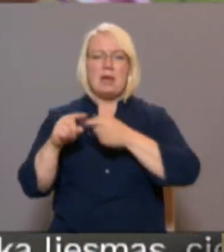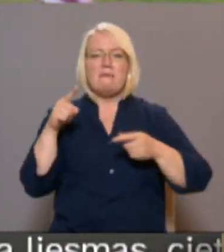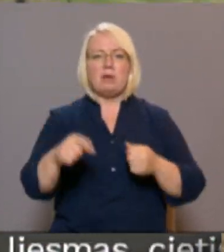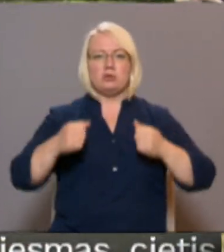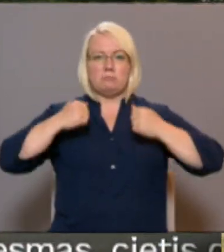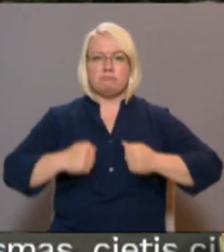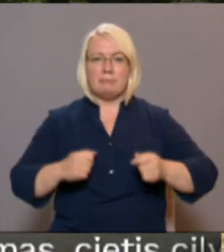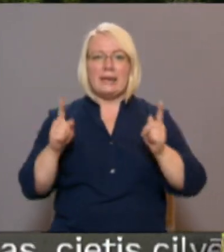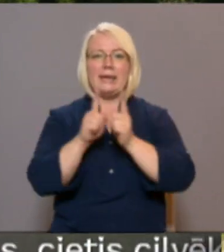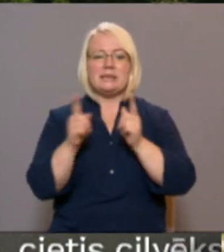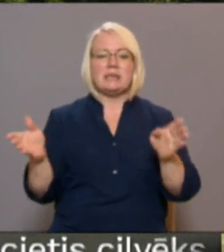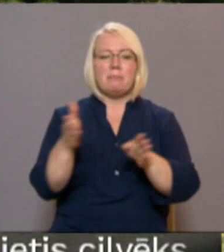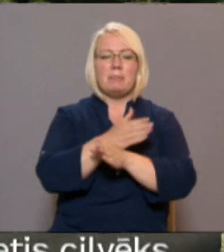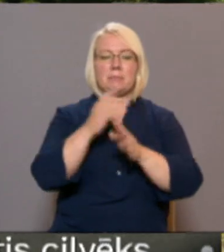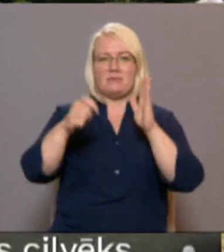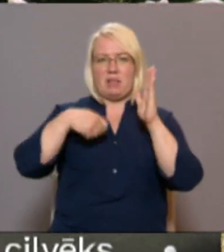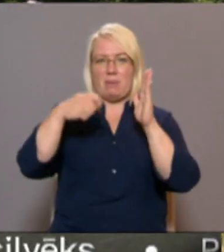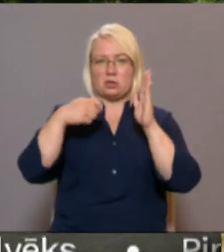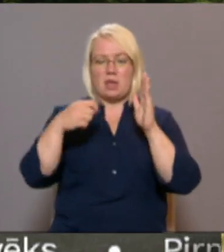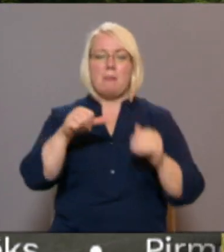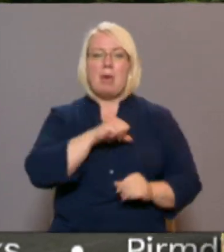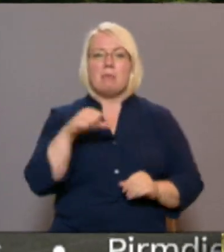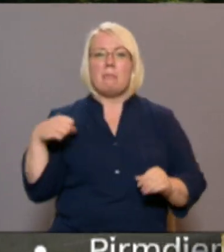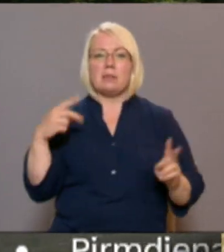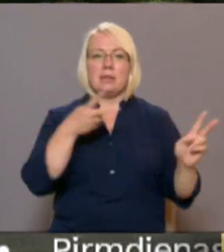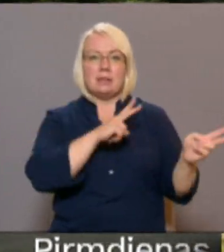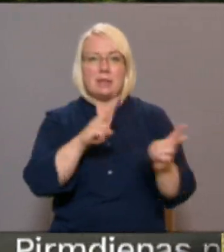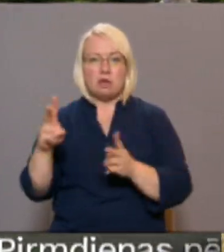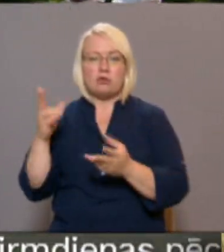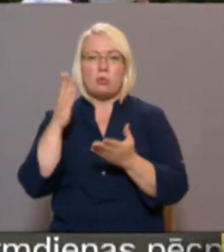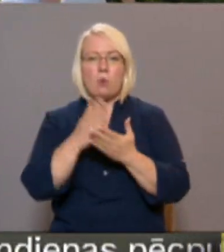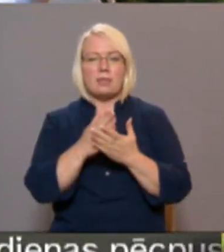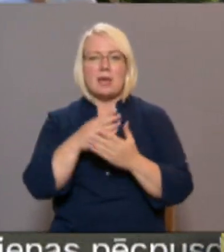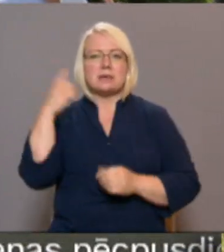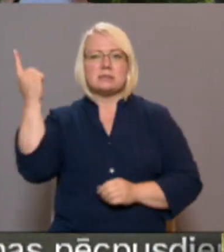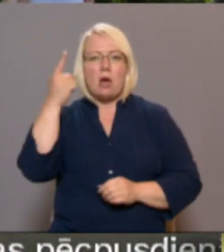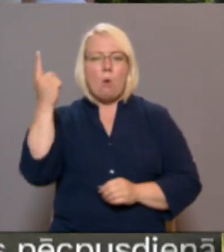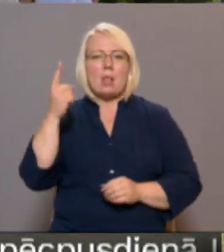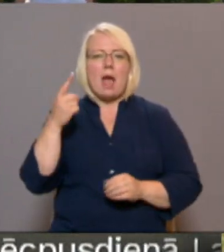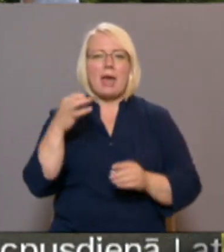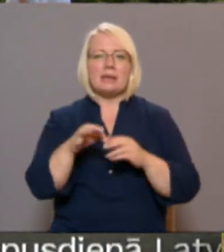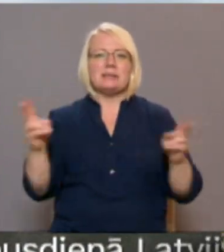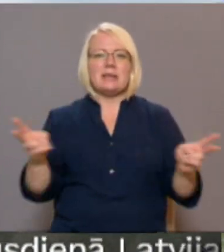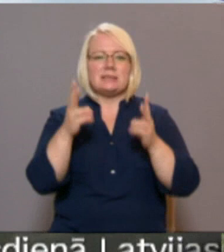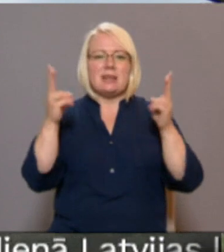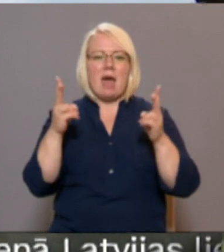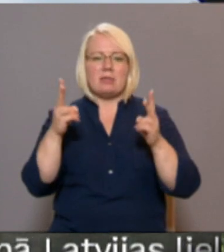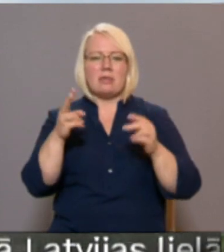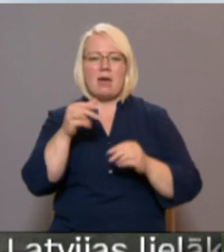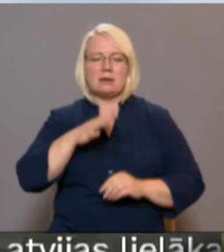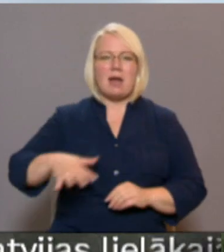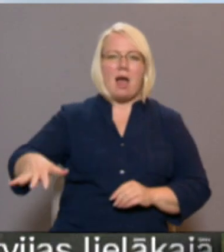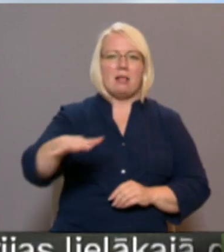pirms filmēšanas, bet pati dejošana notiek saulē izdedzinātā zāles klājā. Esi tūlznes? Nu, vēl